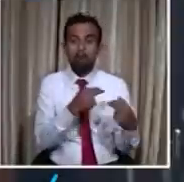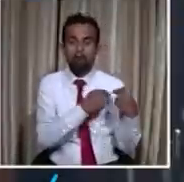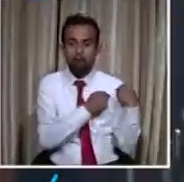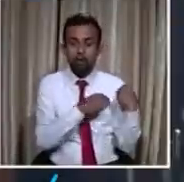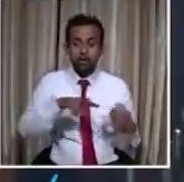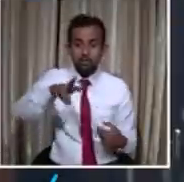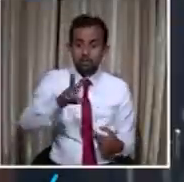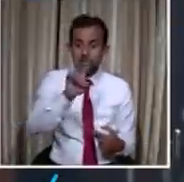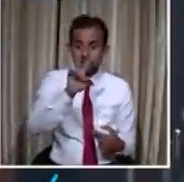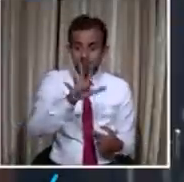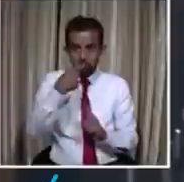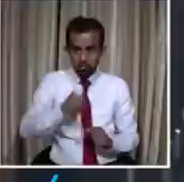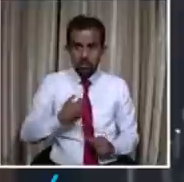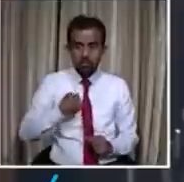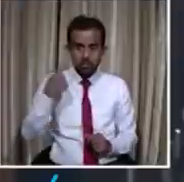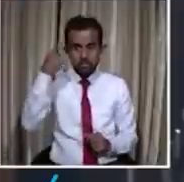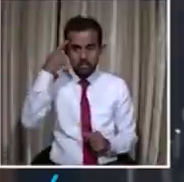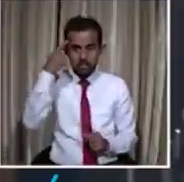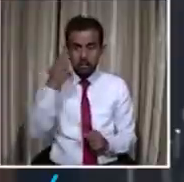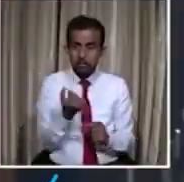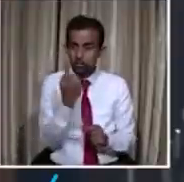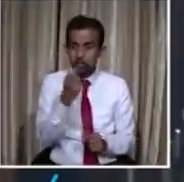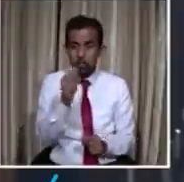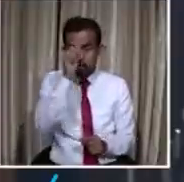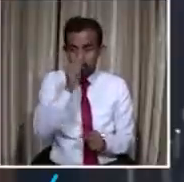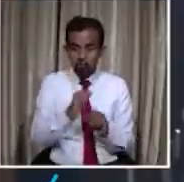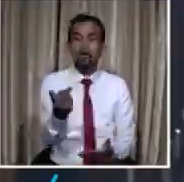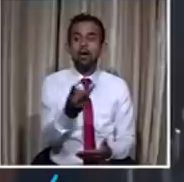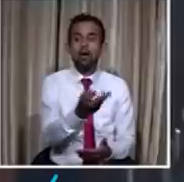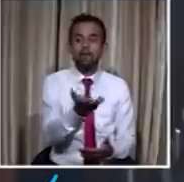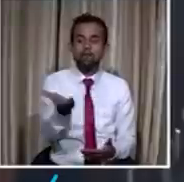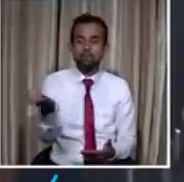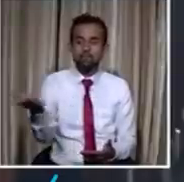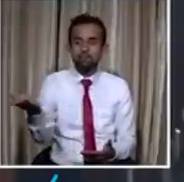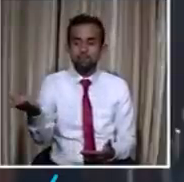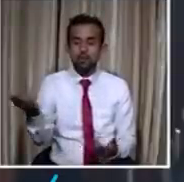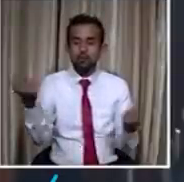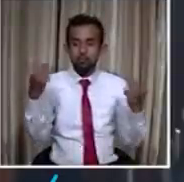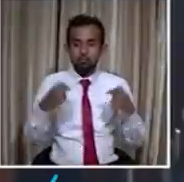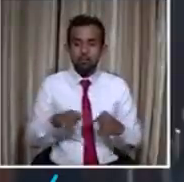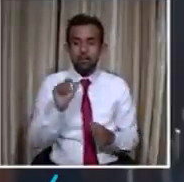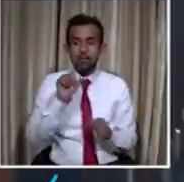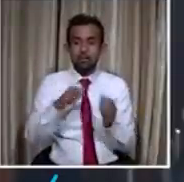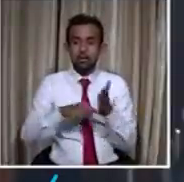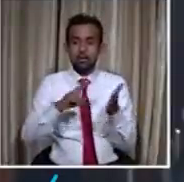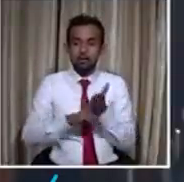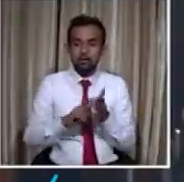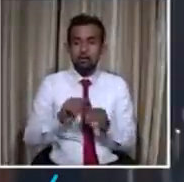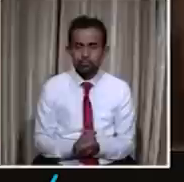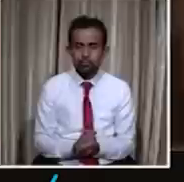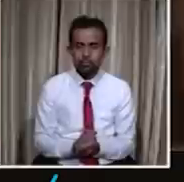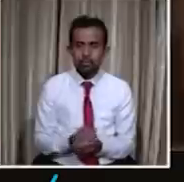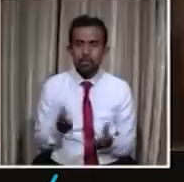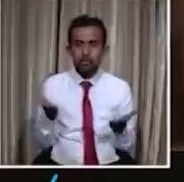මේ 225 මේ බූරු රැළ. අපි රුපියල්ක්වත් හොරගන්න කර මිනිස්සුන්ට පණ බය ජීවත් වෙනවා. මේ ඇවිල්ලා මෙතන ජනප්‍රිය වෙන්න රූපවාහිනියට අරවටයි මේවටයි කතා